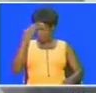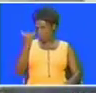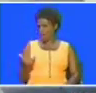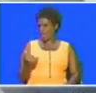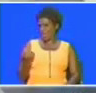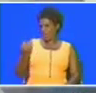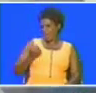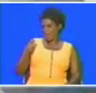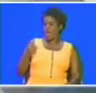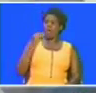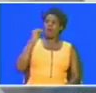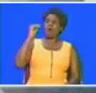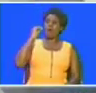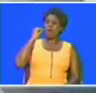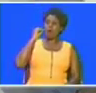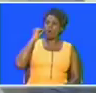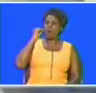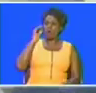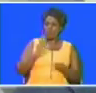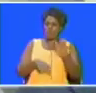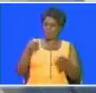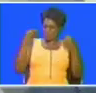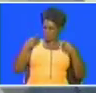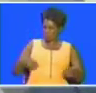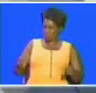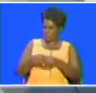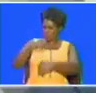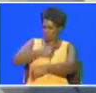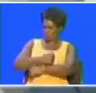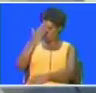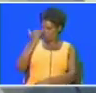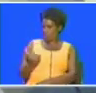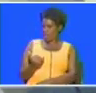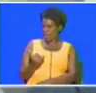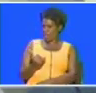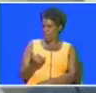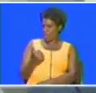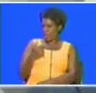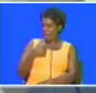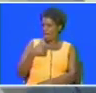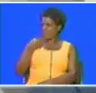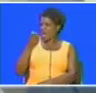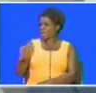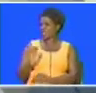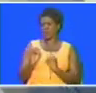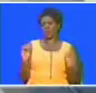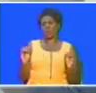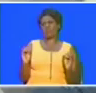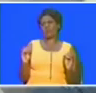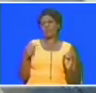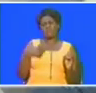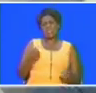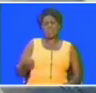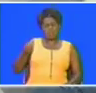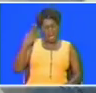Yule ni msichana pale nyumbani. Mbona unamshonea uniform ni kama mbaya kwa skuli? Mimi mwenyewe hata sina jibu la hilo swali kilobi. Manake sijawahi